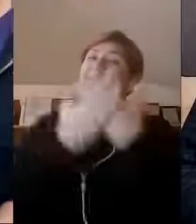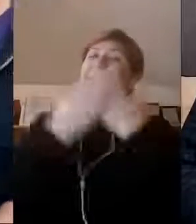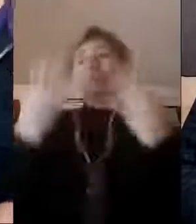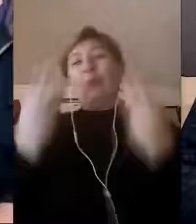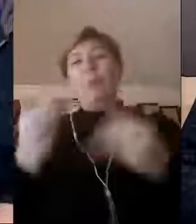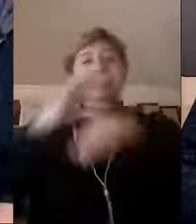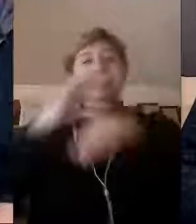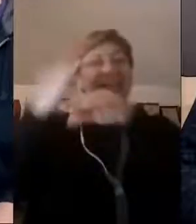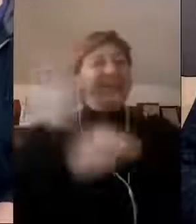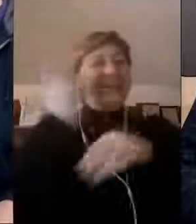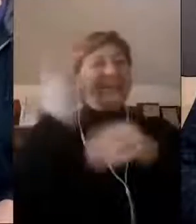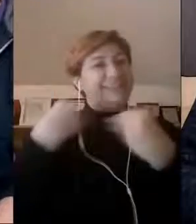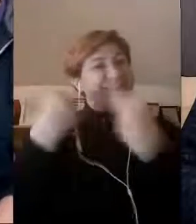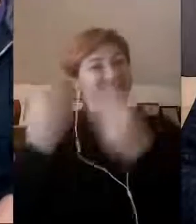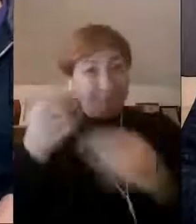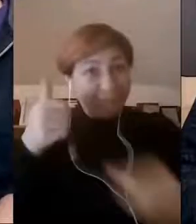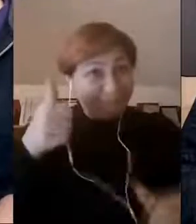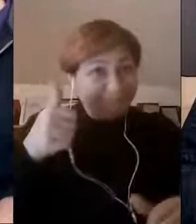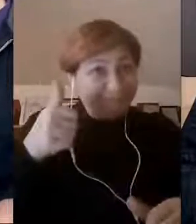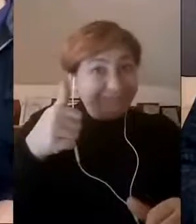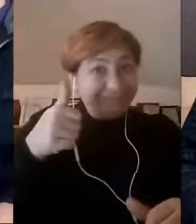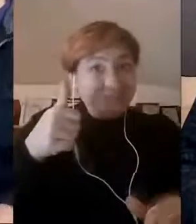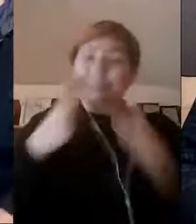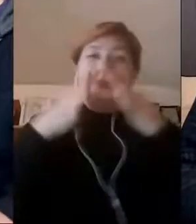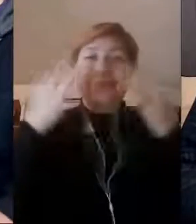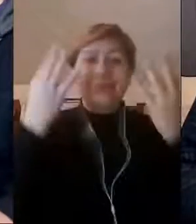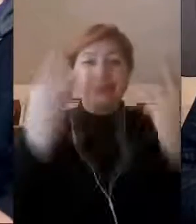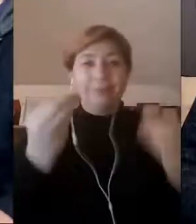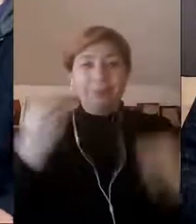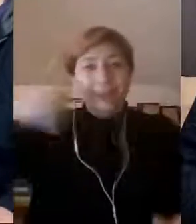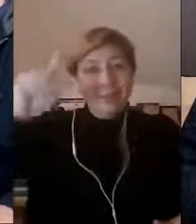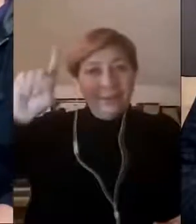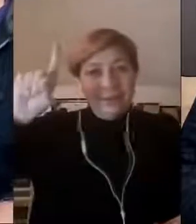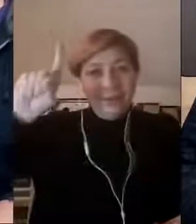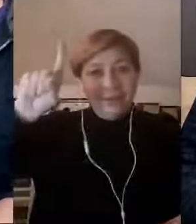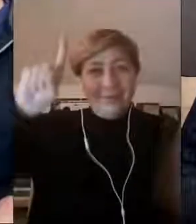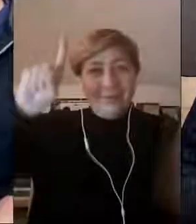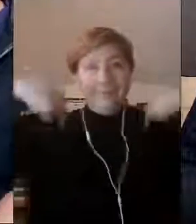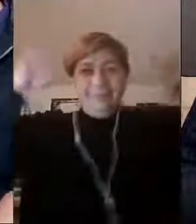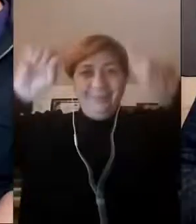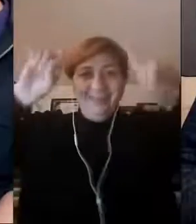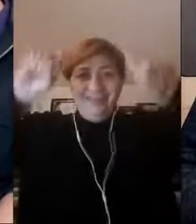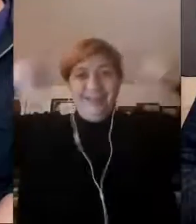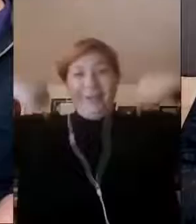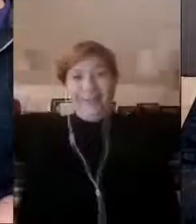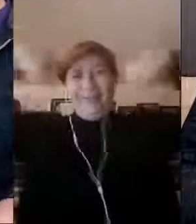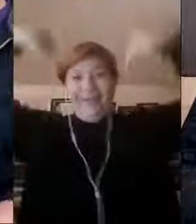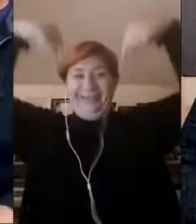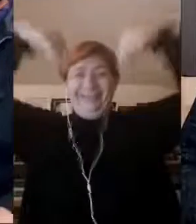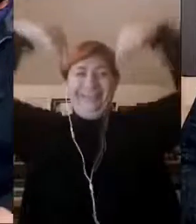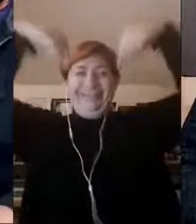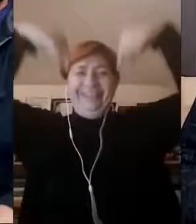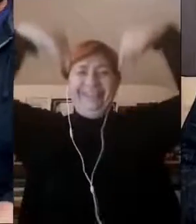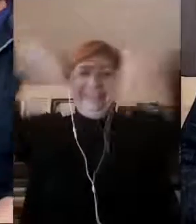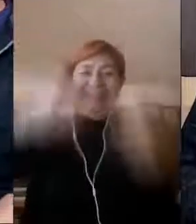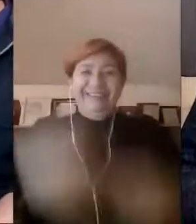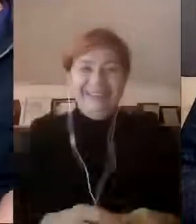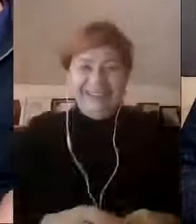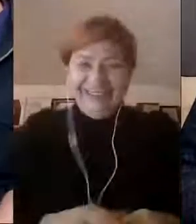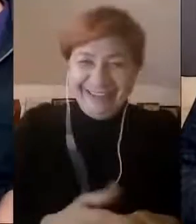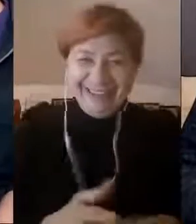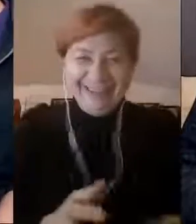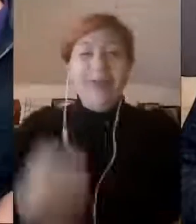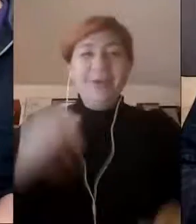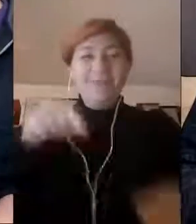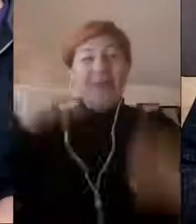gezi yapalım burada. Vallahi mutlu olurum. Sevinirim yani. Ya İletişime geçeriz gerçekten zaten. burada olman çok keyif